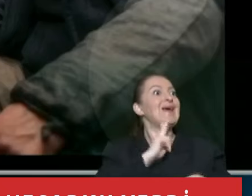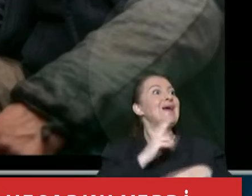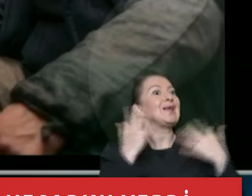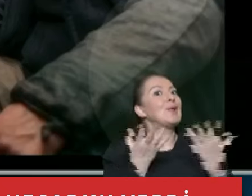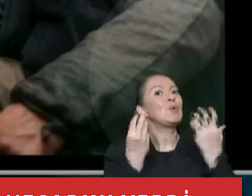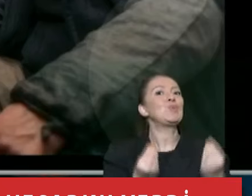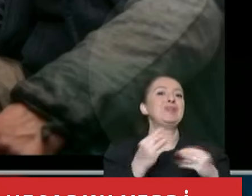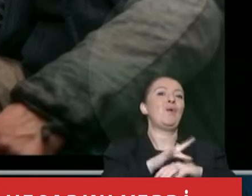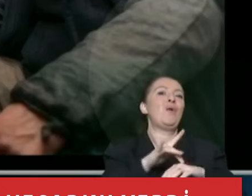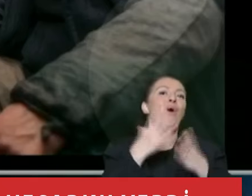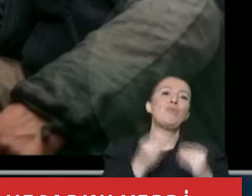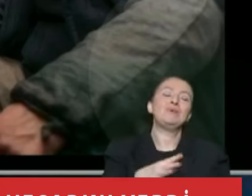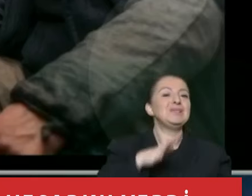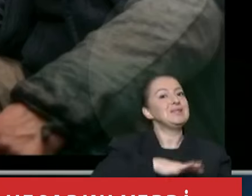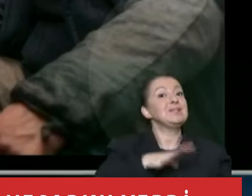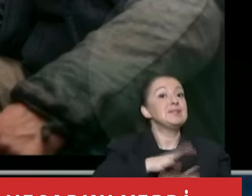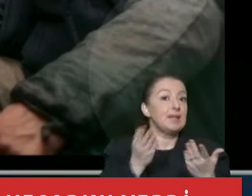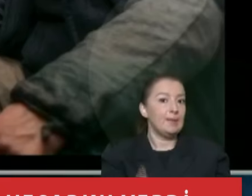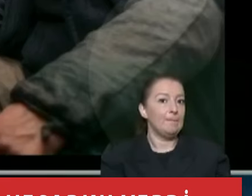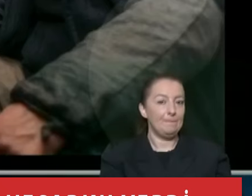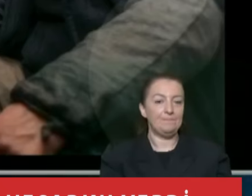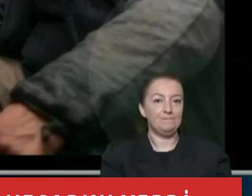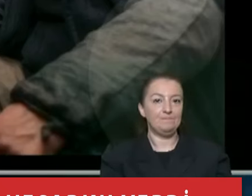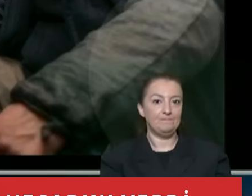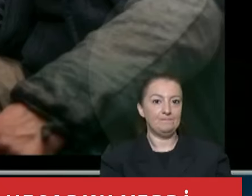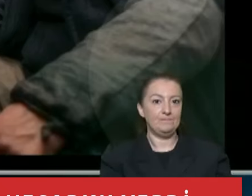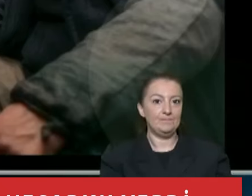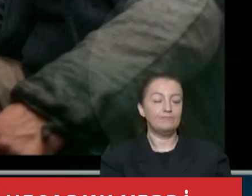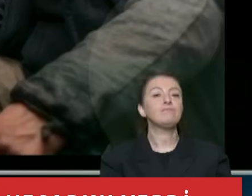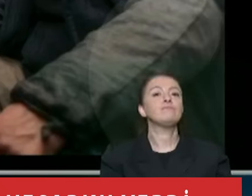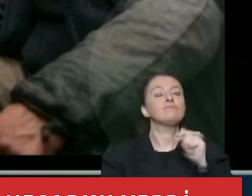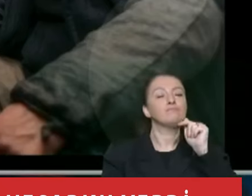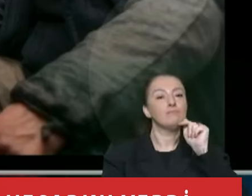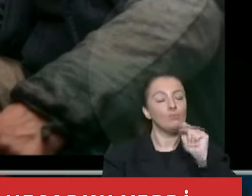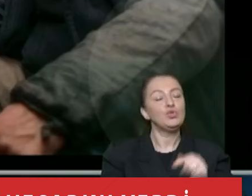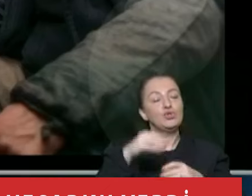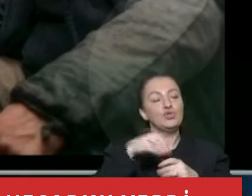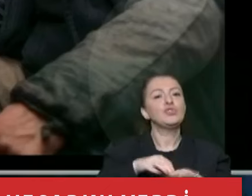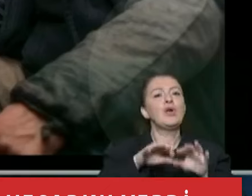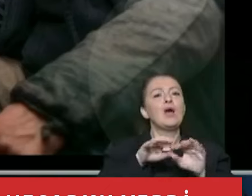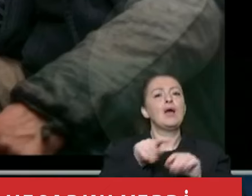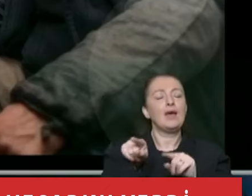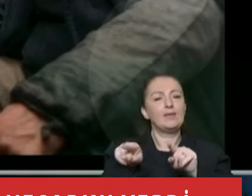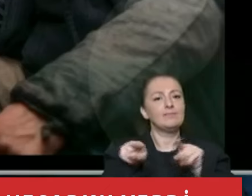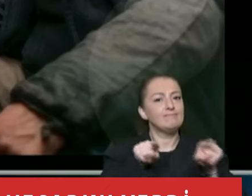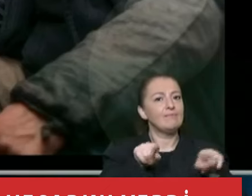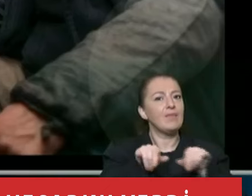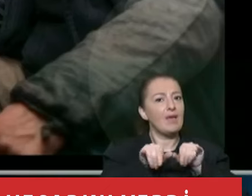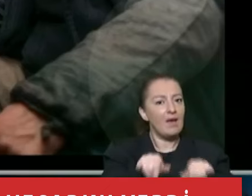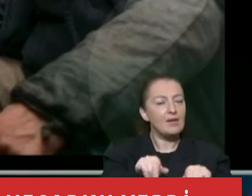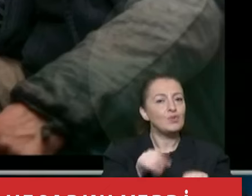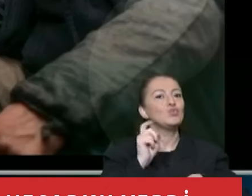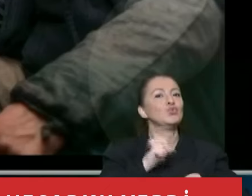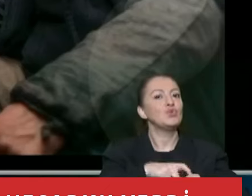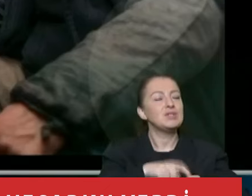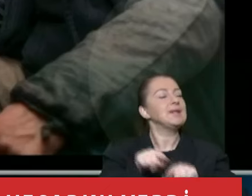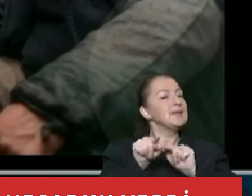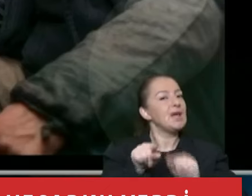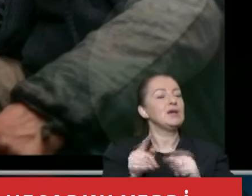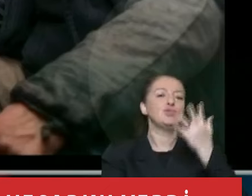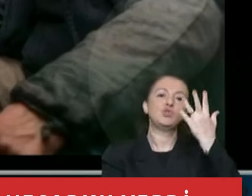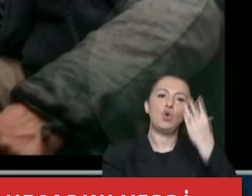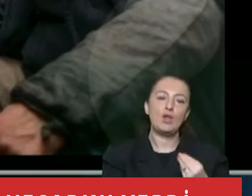ülke olmasını arzu eden bir insanım bu yönde her iki yönde de sürecin takipçisi